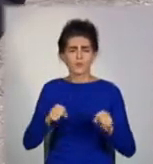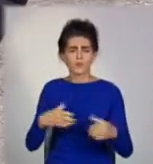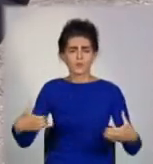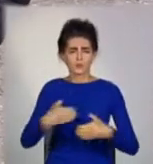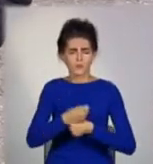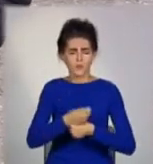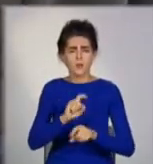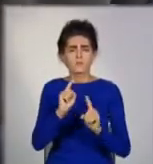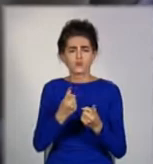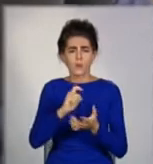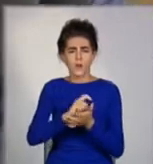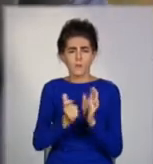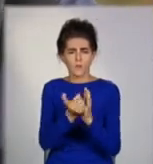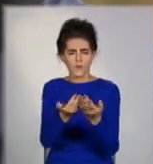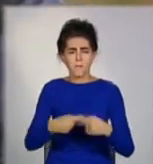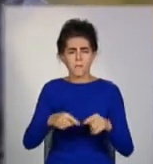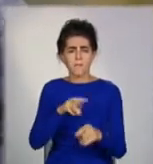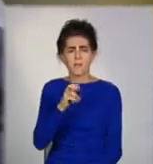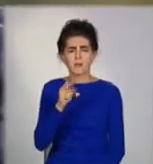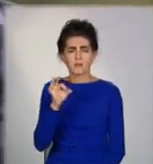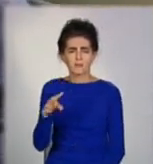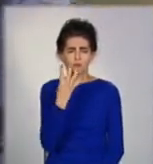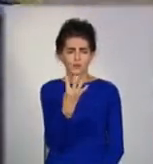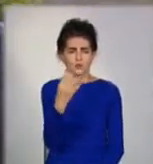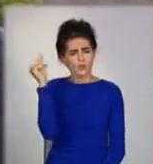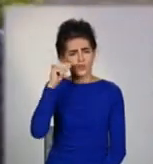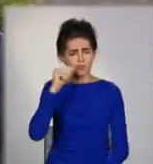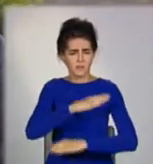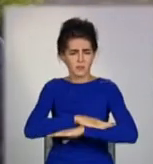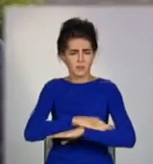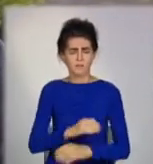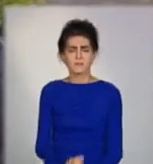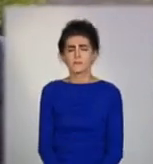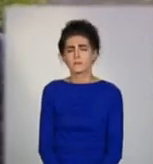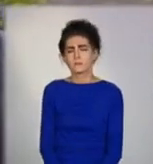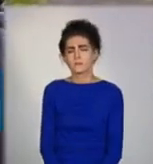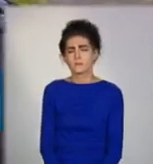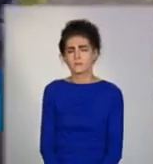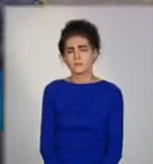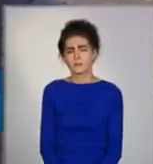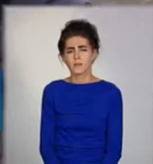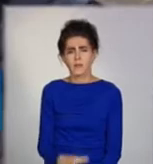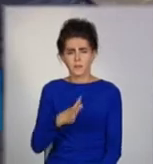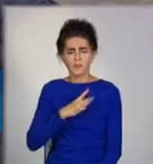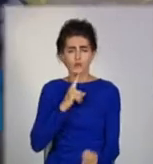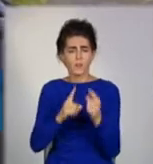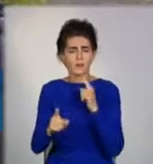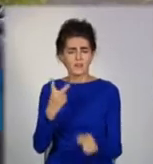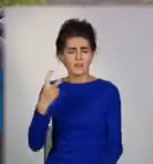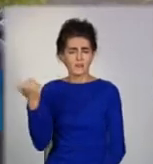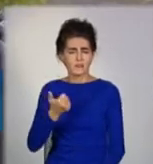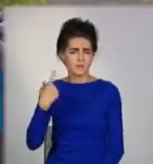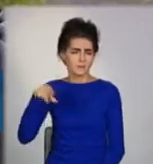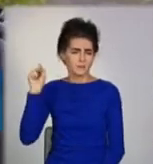скоротити. У класі Максима тільки 4 учнів. Було зібрання десь 2 тижні назад,